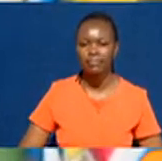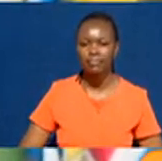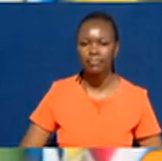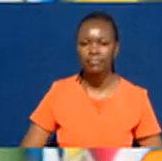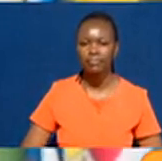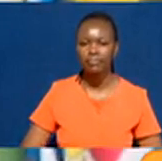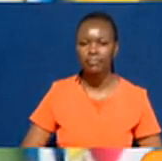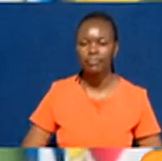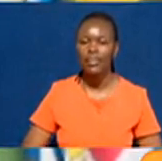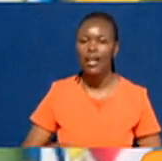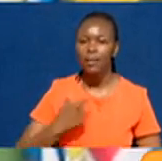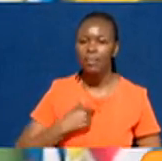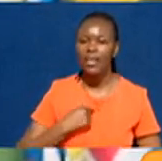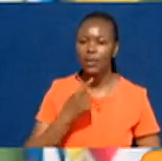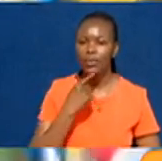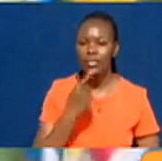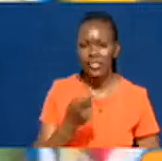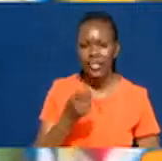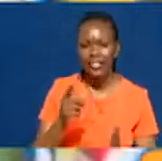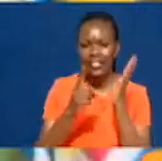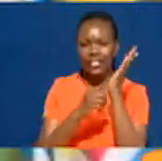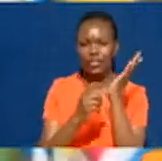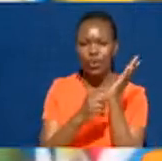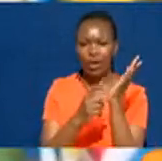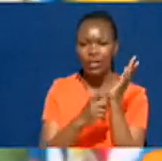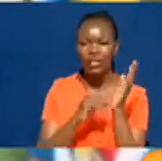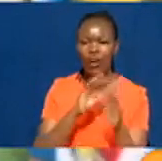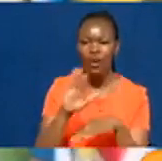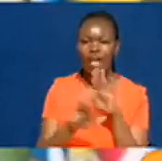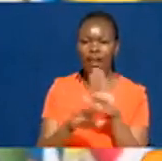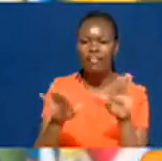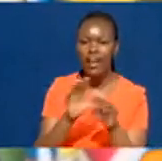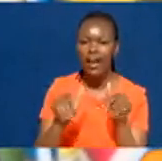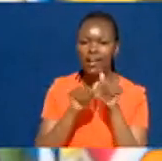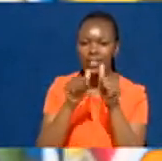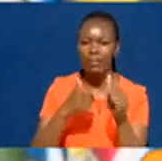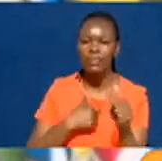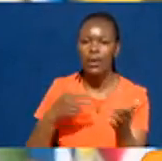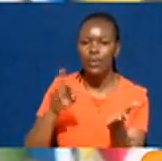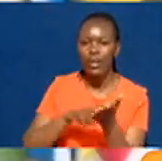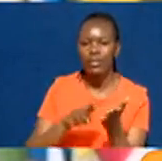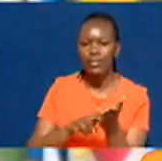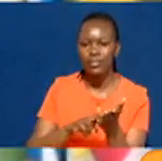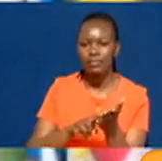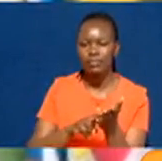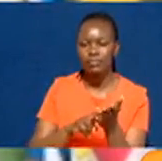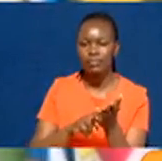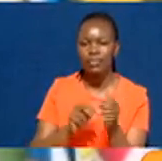Na nitasema kwa Kiswahili, nitajibu maswali kwa Kiswahili.